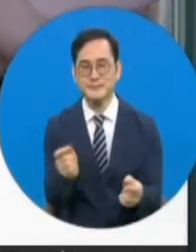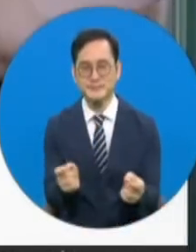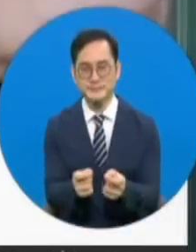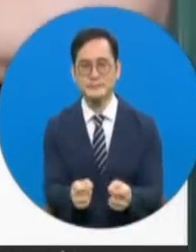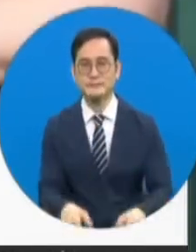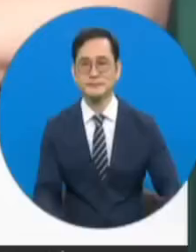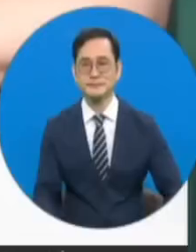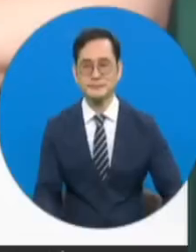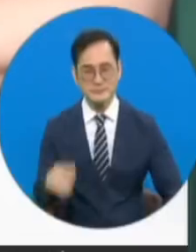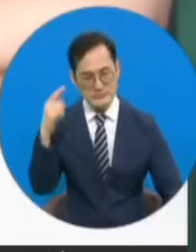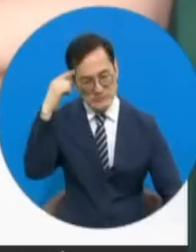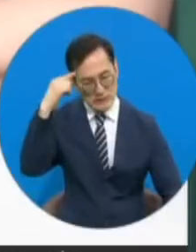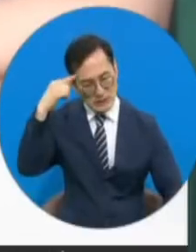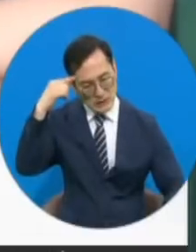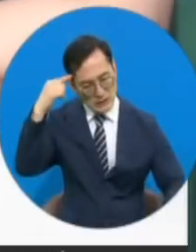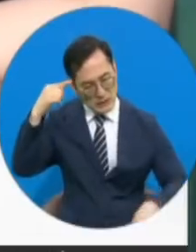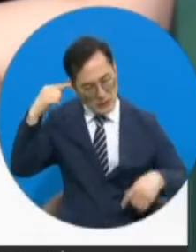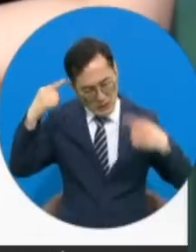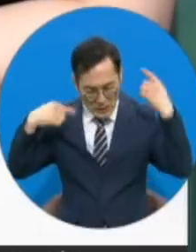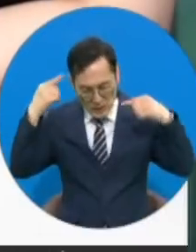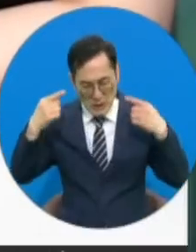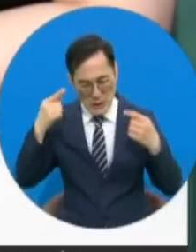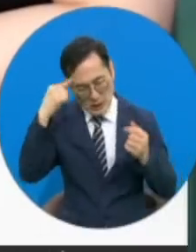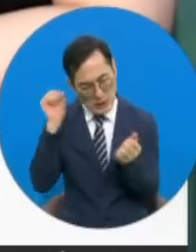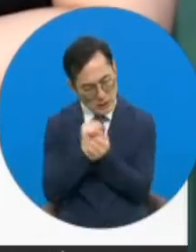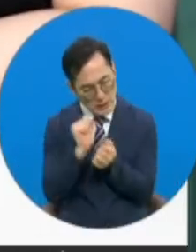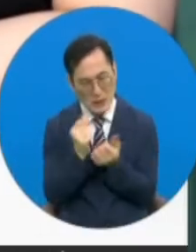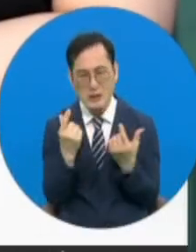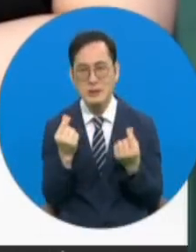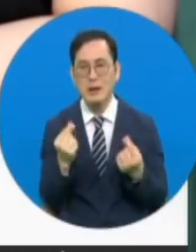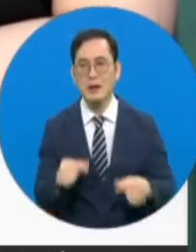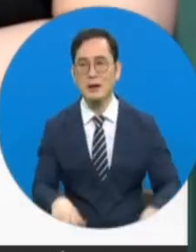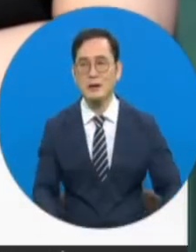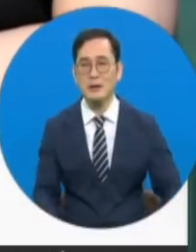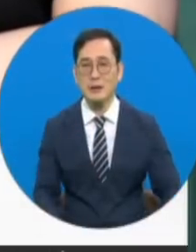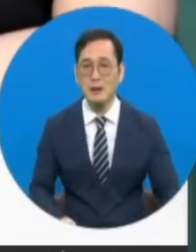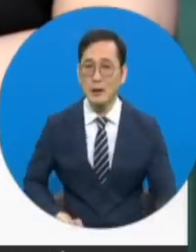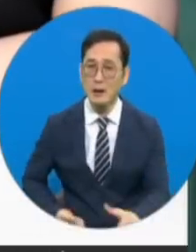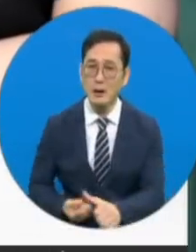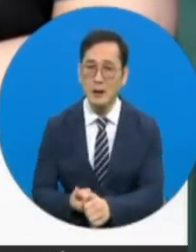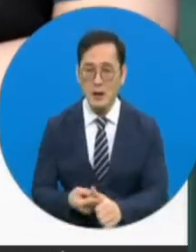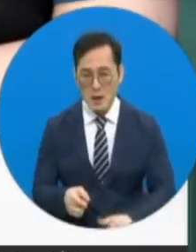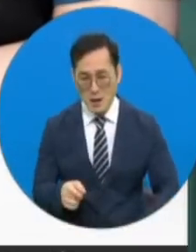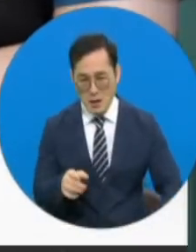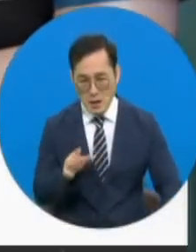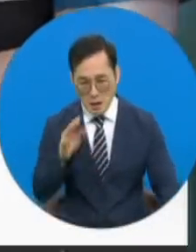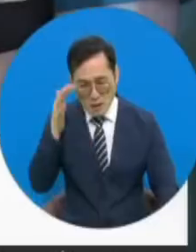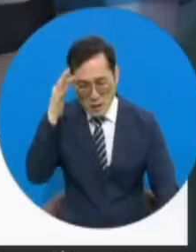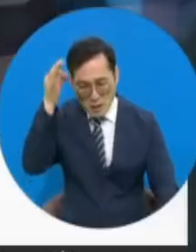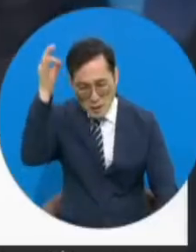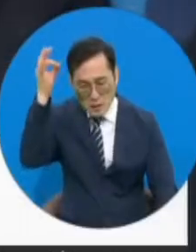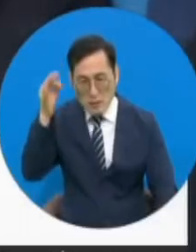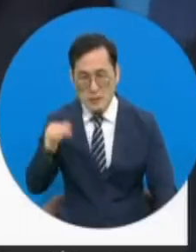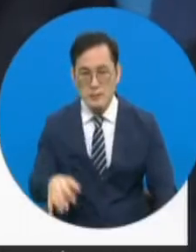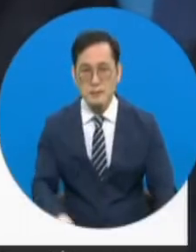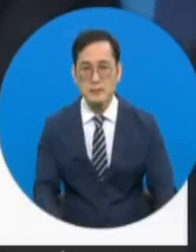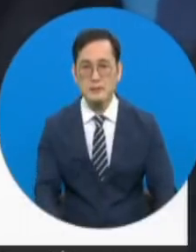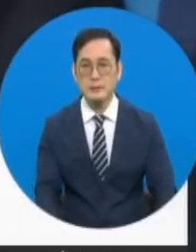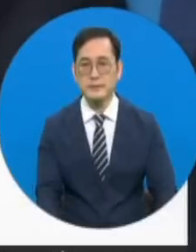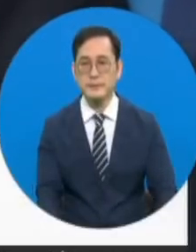제정신이 아니었던 것 같다라고 밝혔는데 도대체 무슨 정신으로 이거 지금 끔찍한 사례를 저질렀는지 지금부터 하나하나